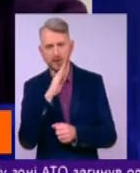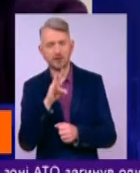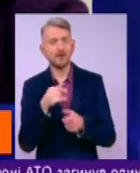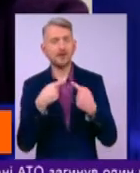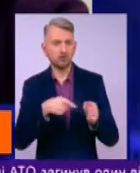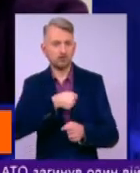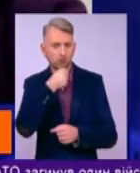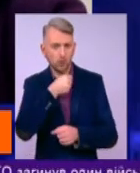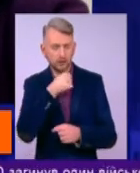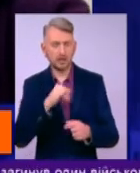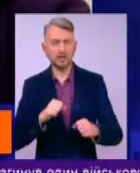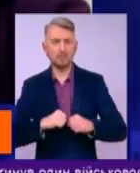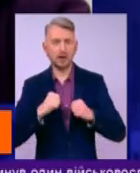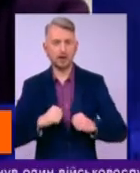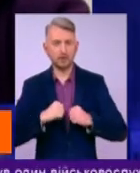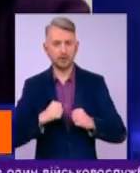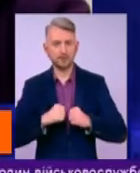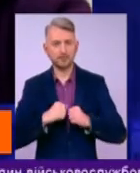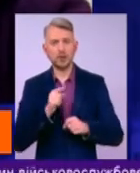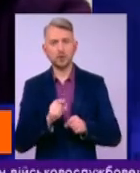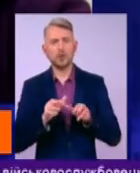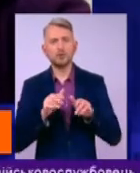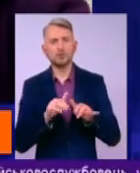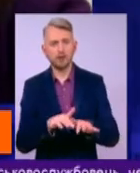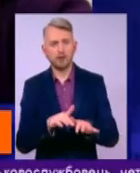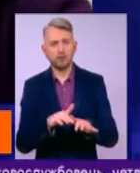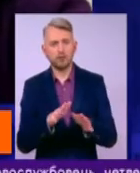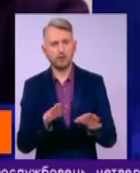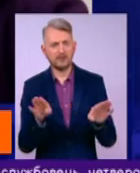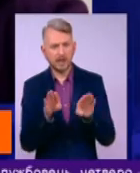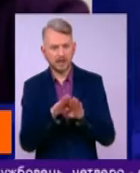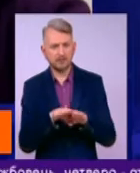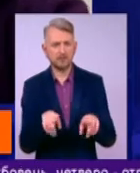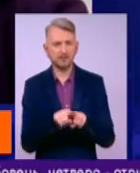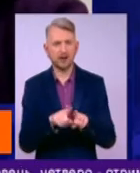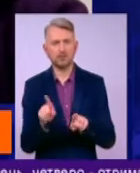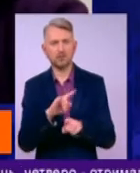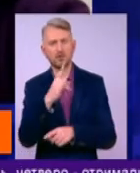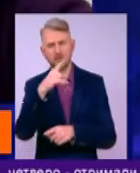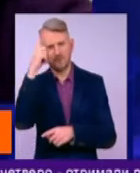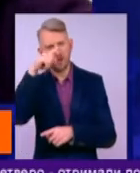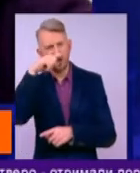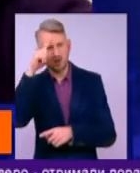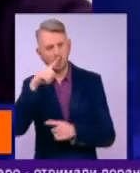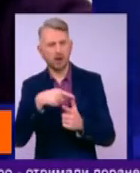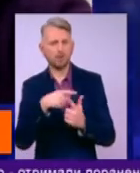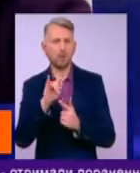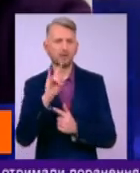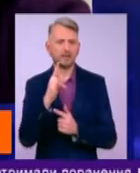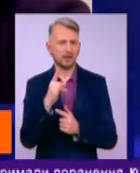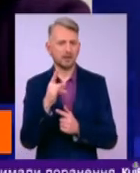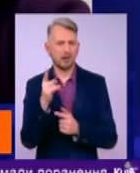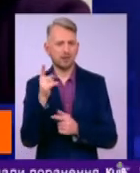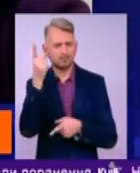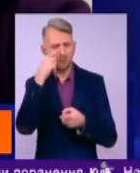дорослі. І намагаються цю справу закрити таким чином, що дитина вигадує, або ж дитина